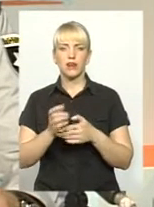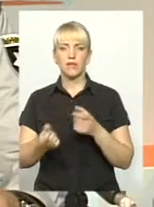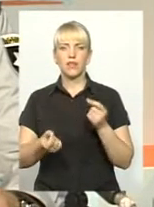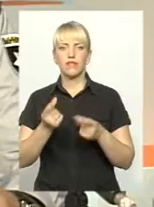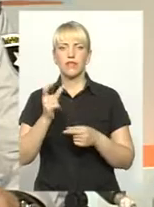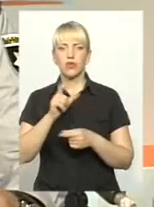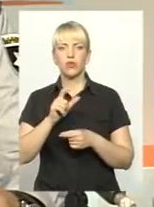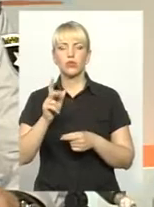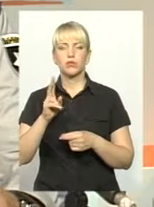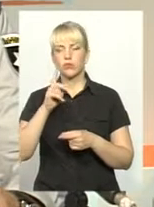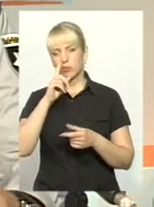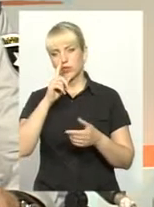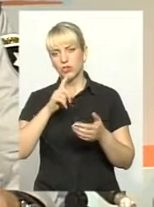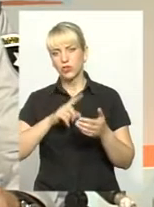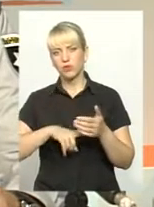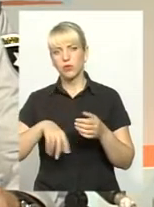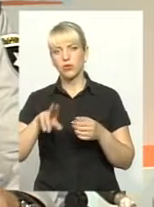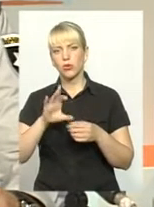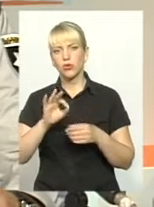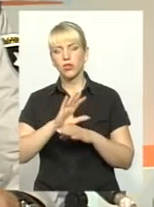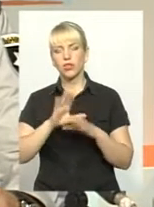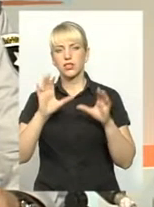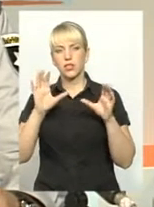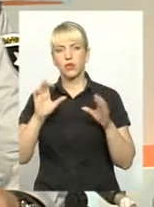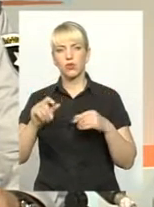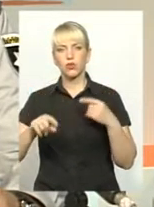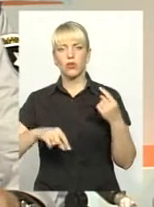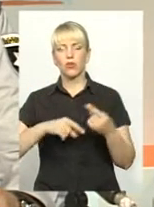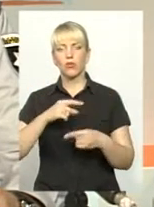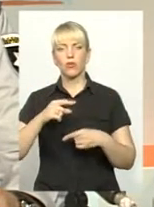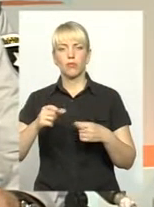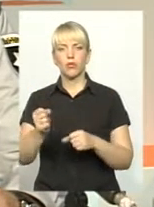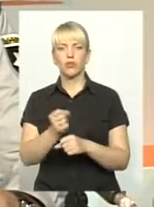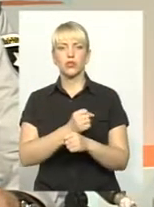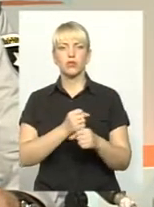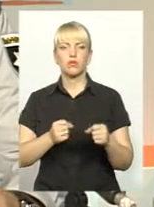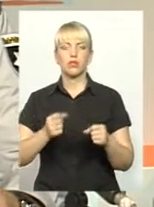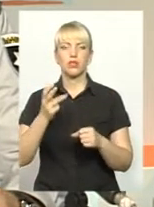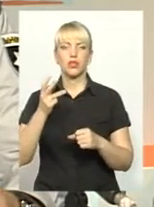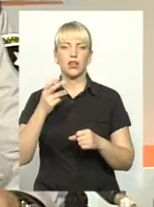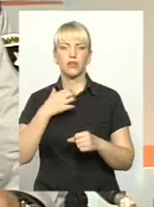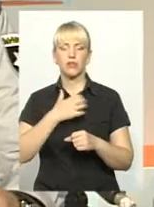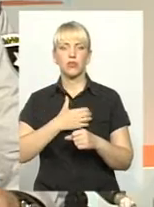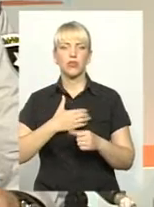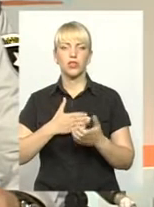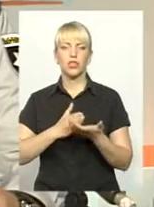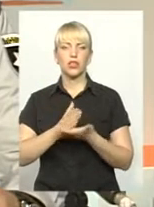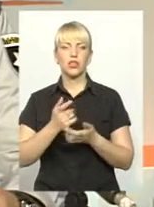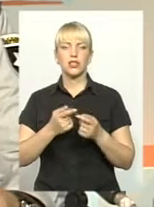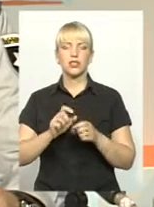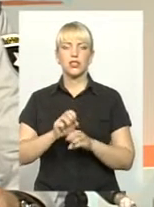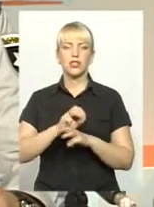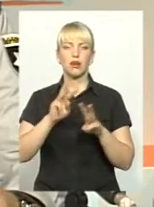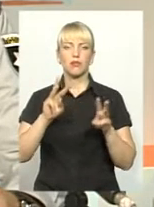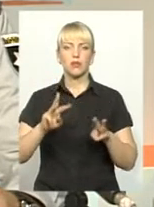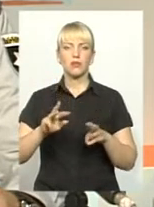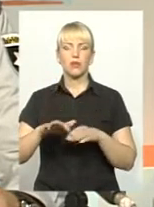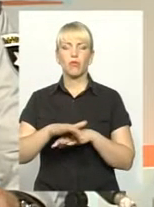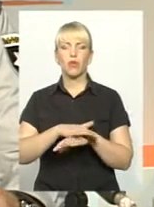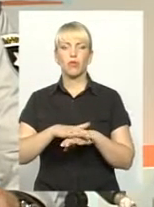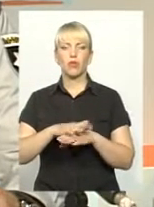які причетні до незаконного обігу зброї. Третій пріоритетний напрямок в нашій роботі – це забезпечення публічної безпеки